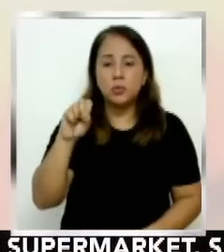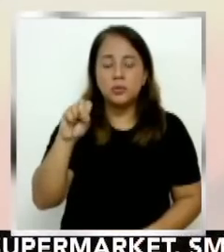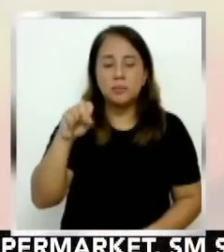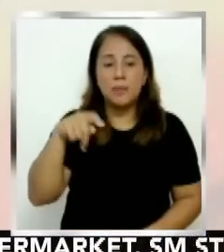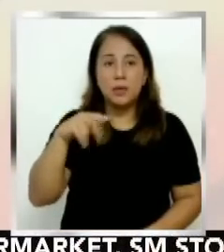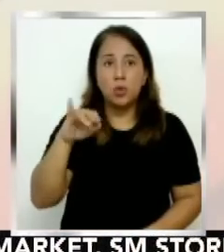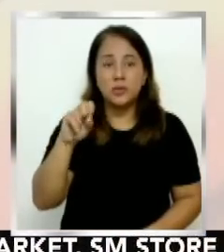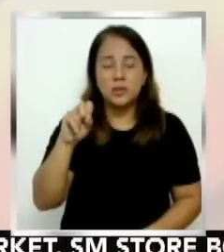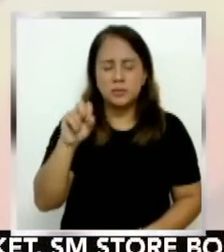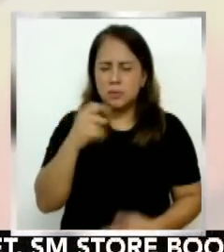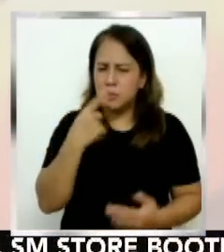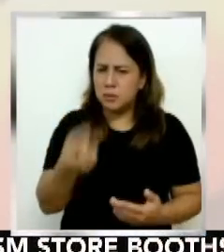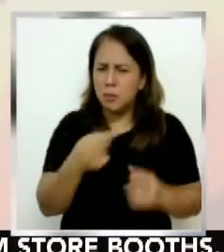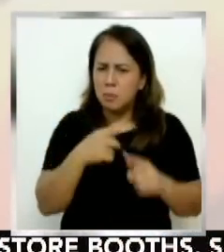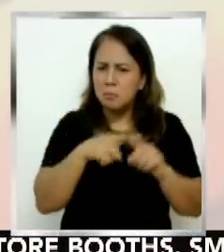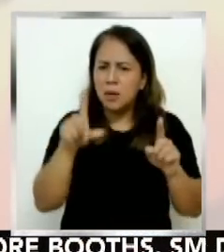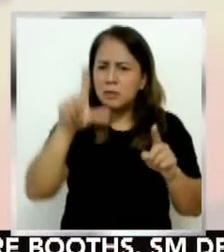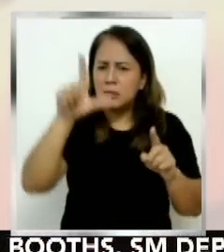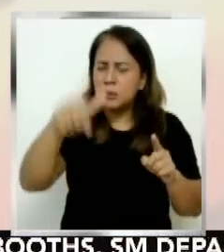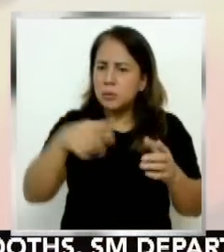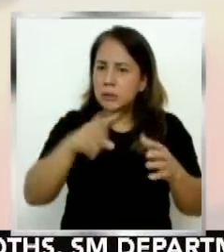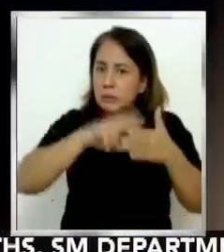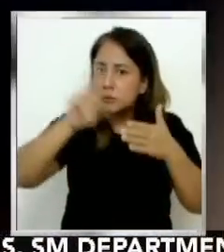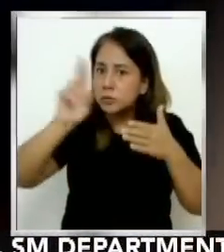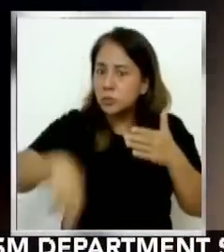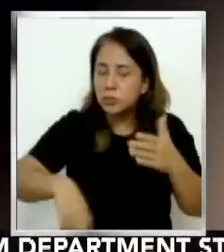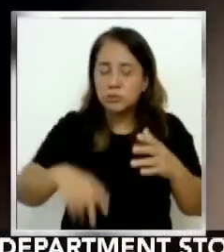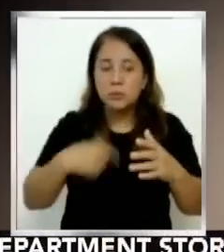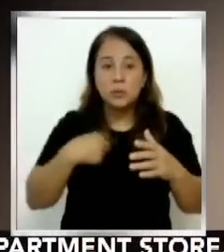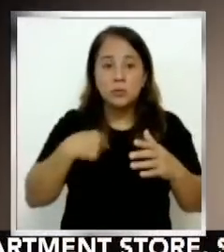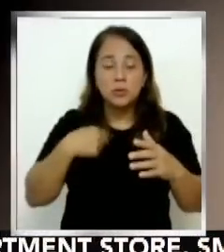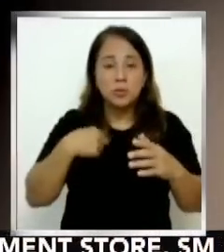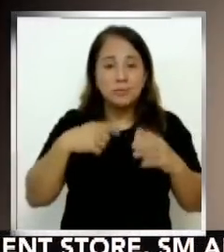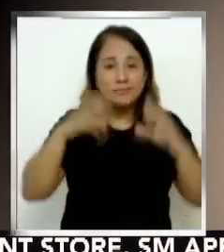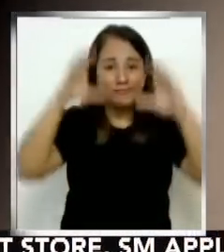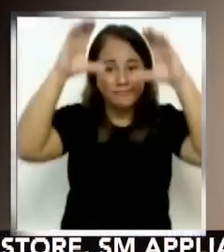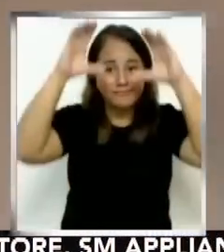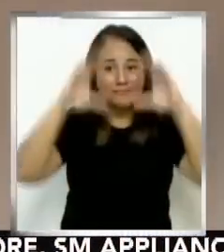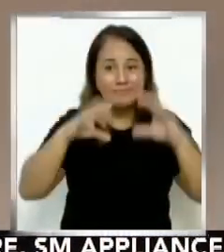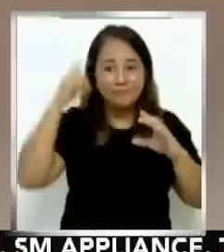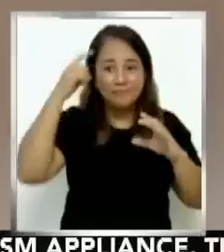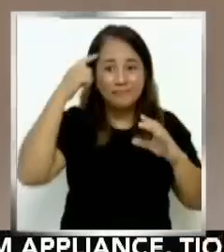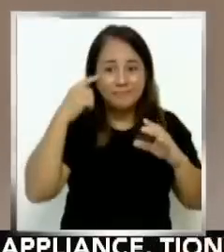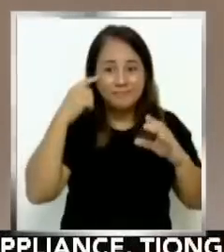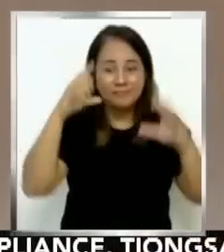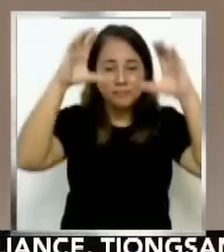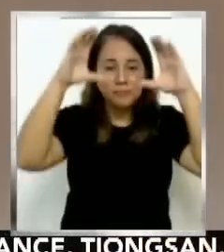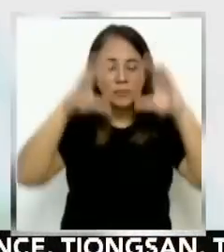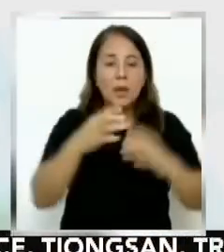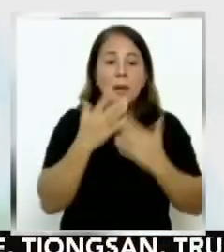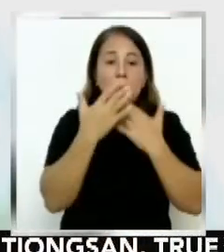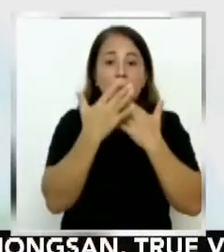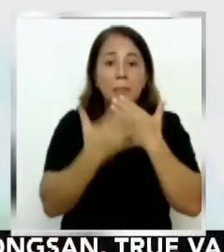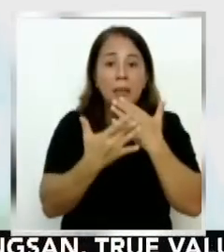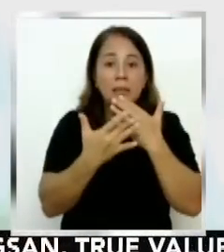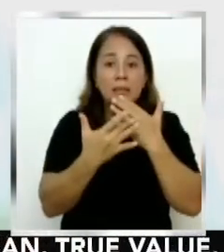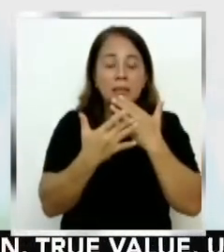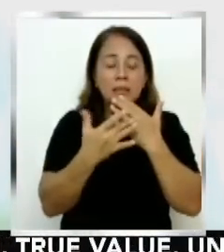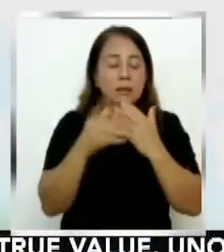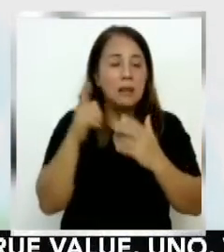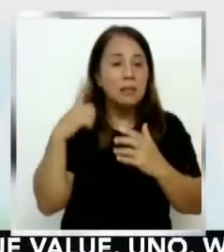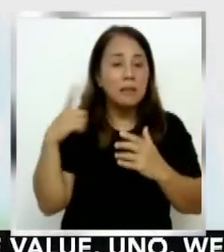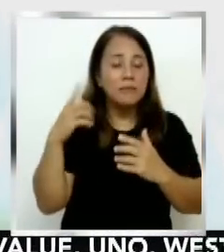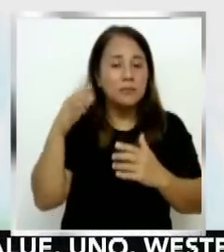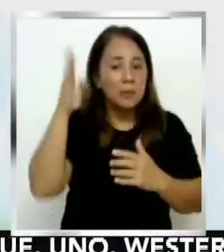Pero iba ang lumabas ng CT scan si Jin Lei. Mayroon siyang blood clot sa left brain niya. Diagnose nila